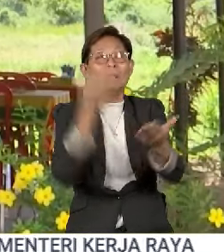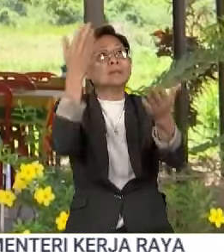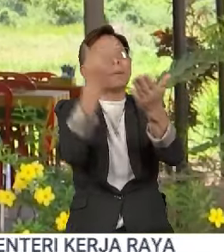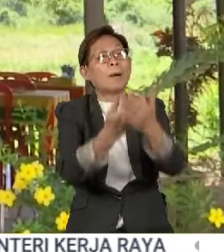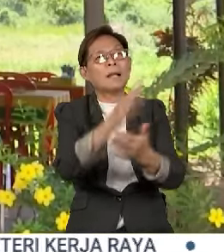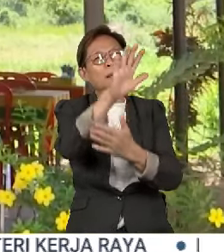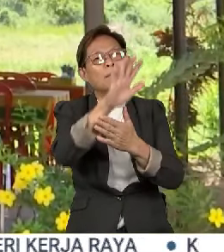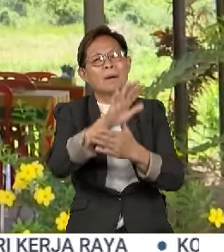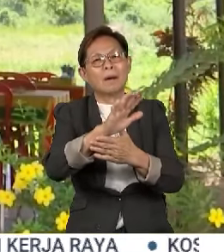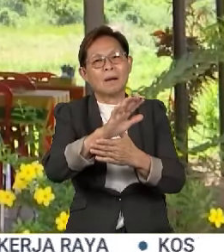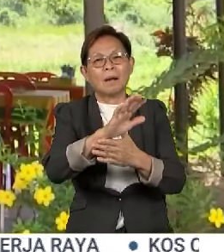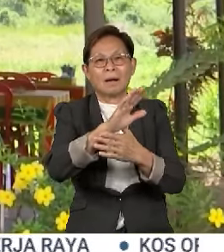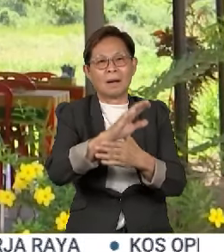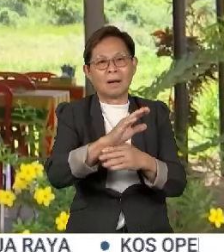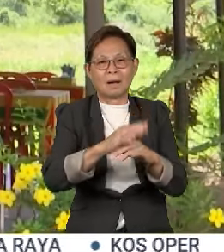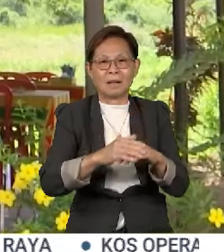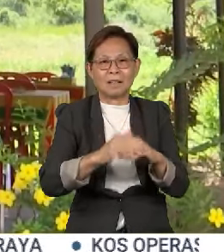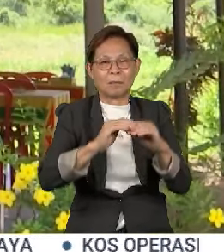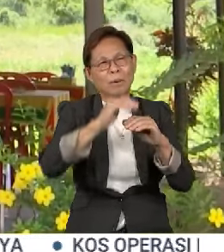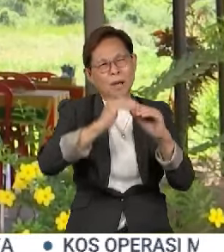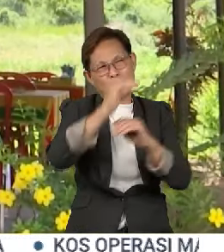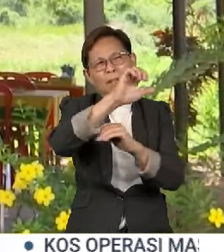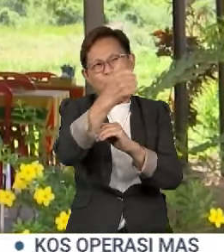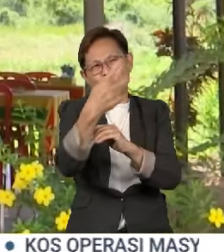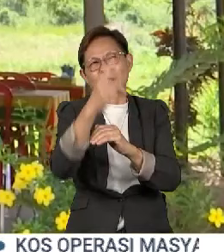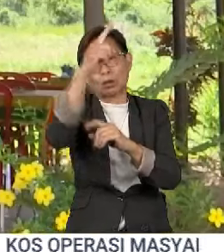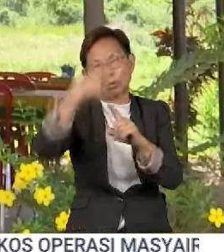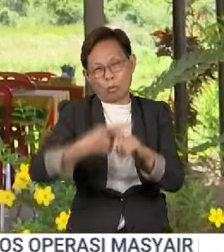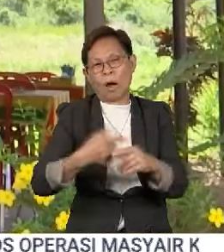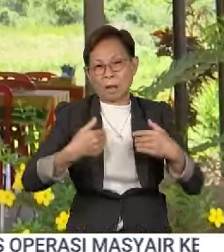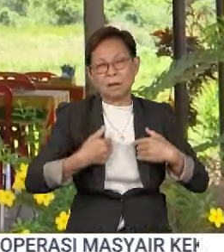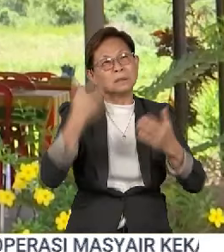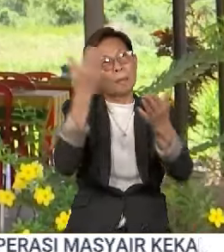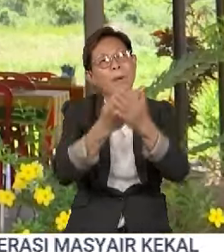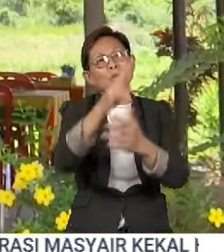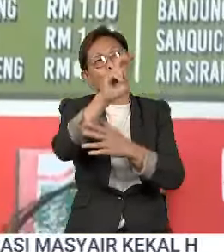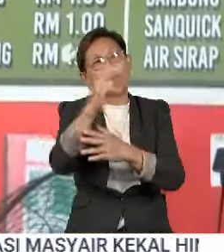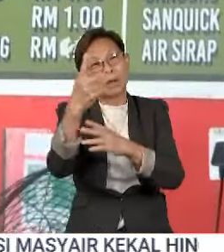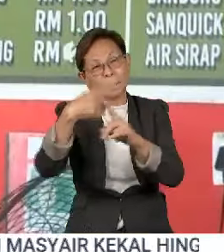sampai 5 angka pendapatan. Maksudnya lebih 10,000 sebulan. Ada sampai 20,000 sebulan.